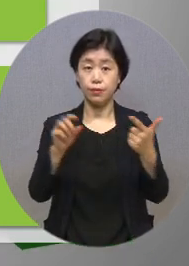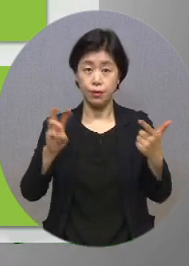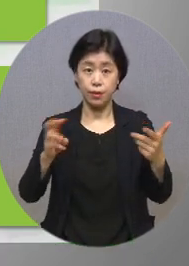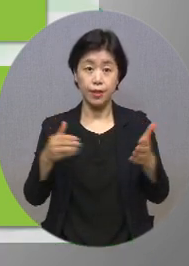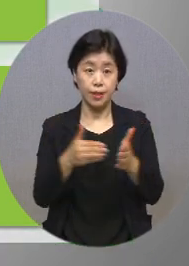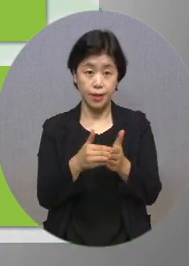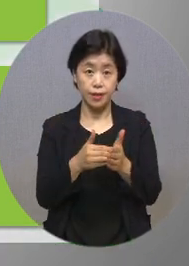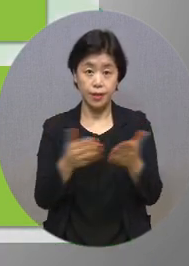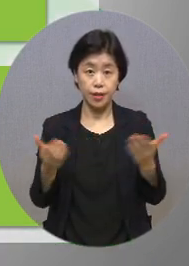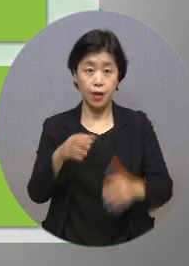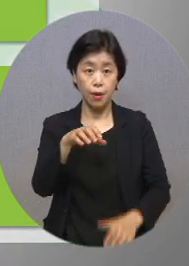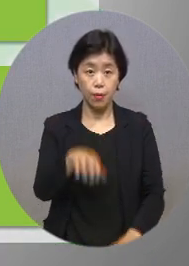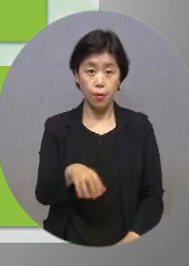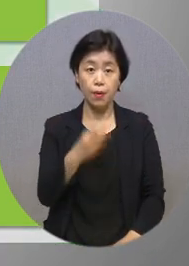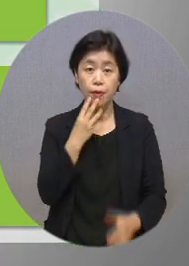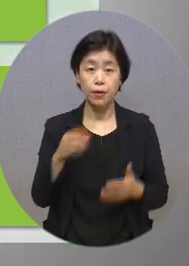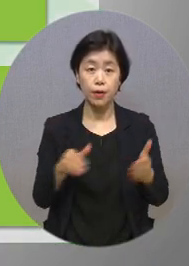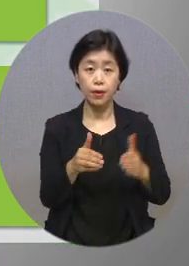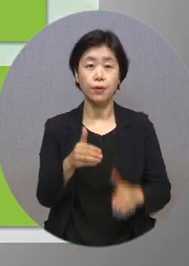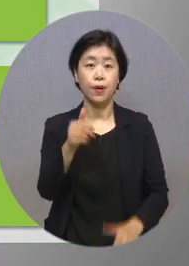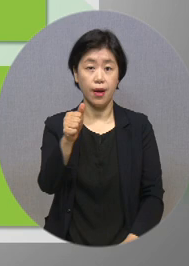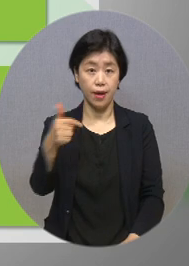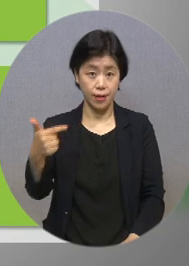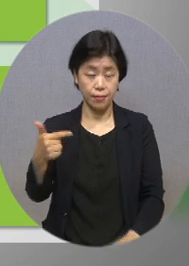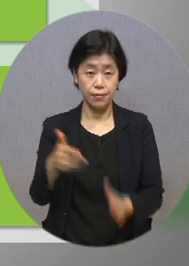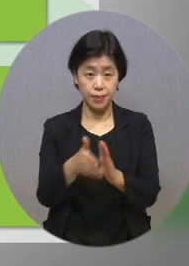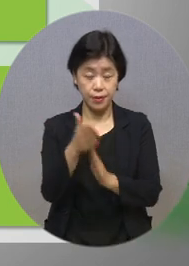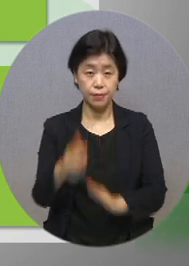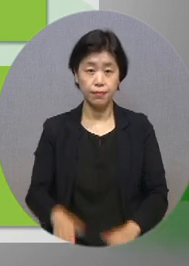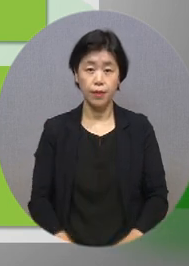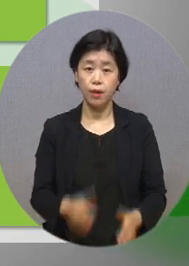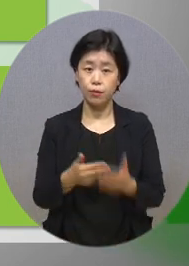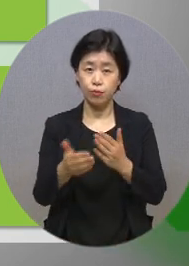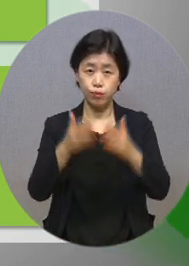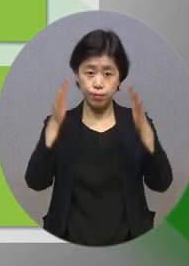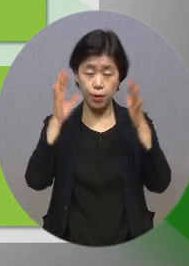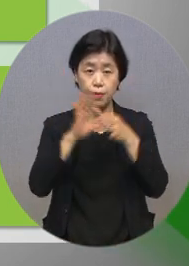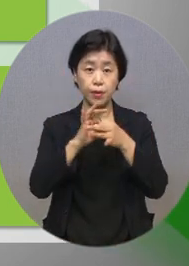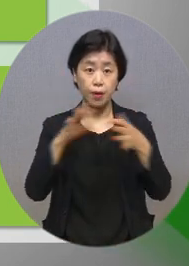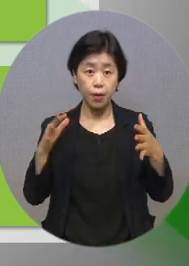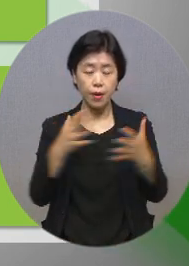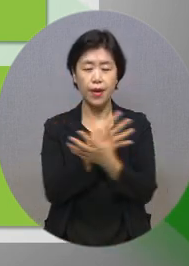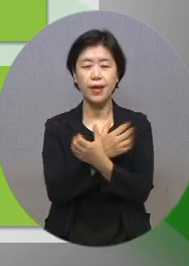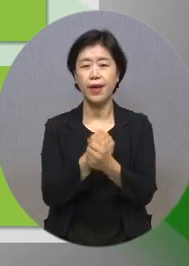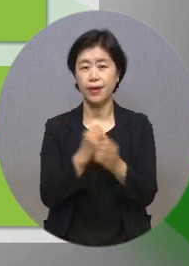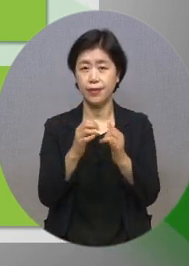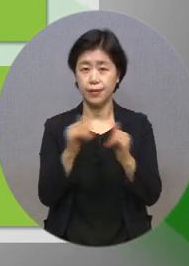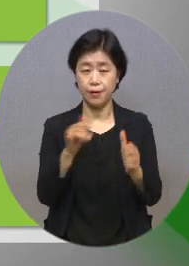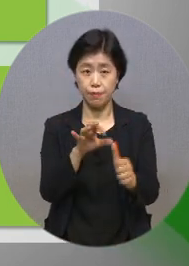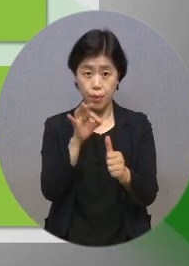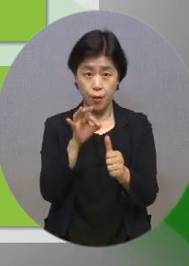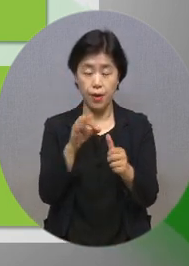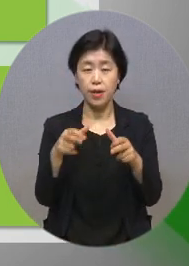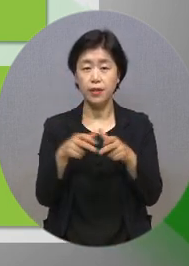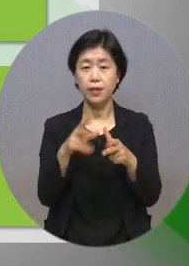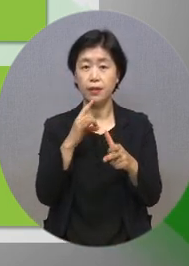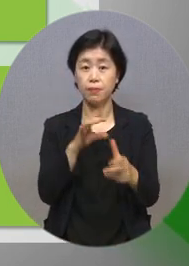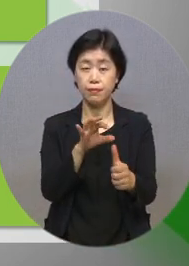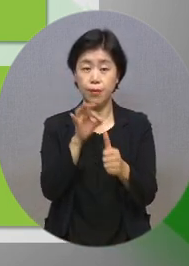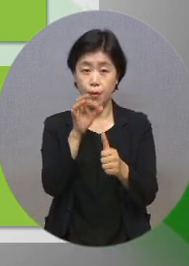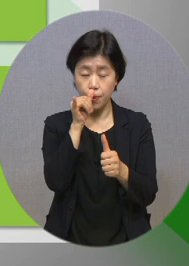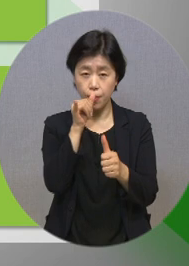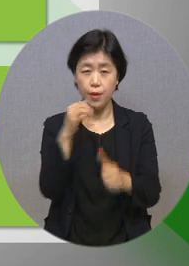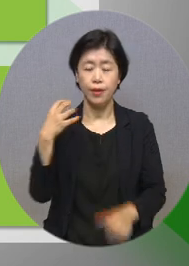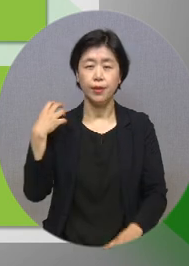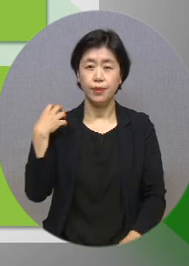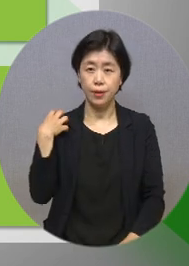근무지는 경기도 하남시입니다. 경력과 학력은 무관하며 계약직을 채용합니다. 장애인만 채용하며 담당